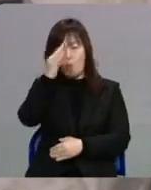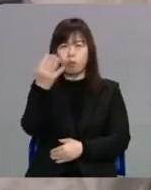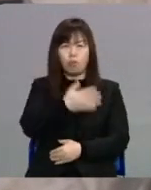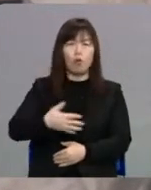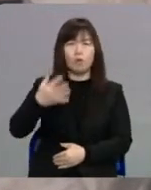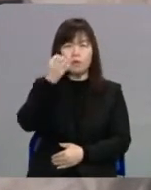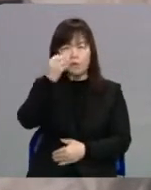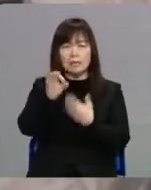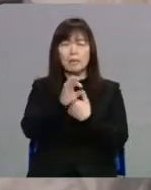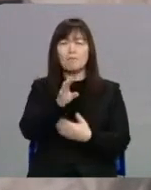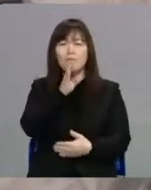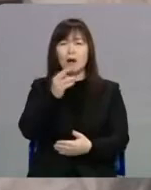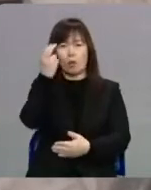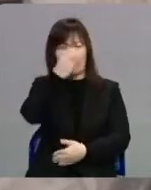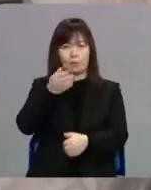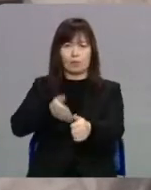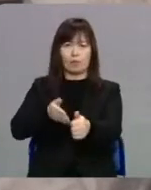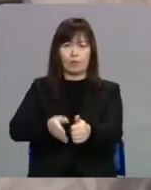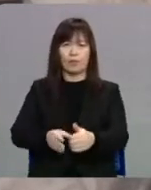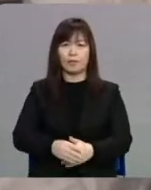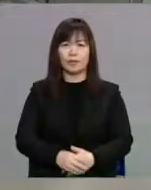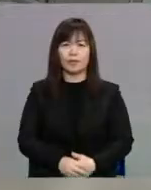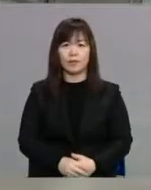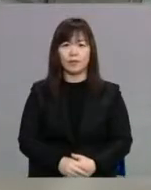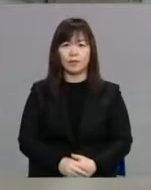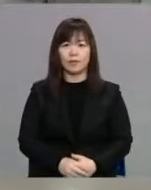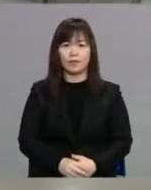당부했습니다. 안승길 기자입니다.